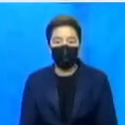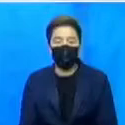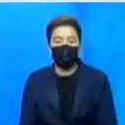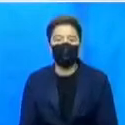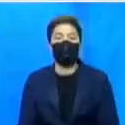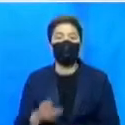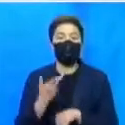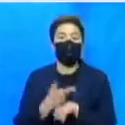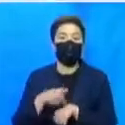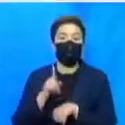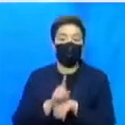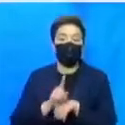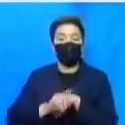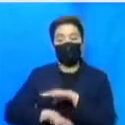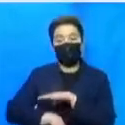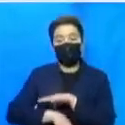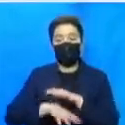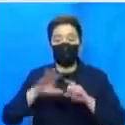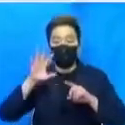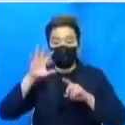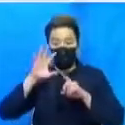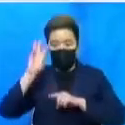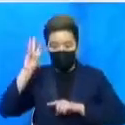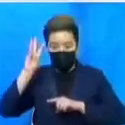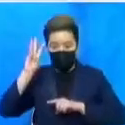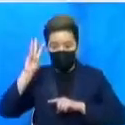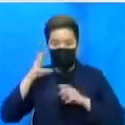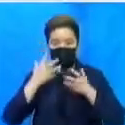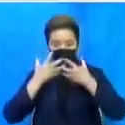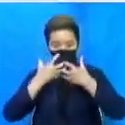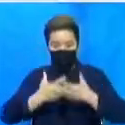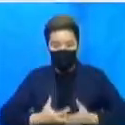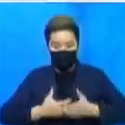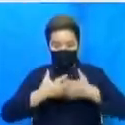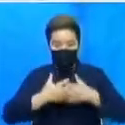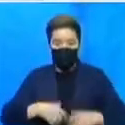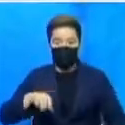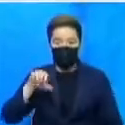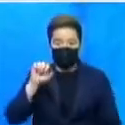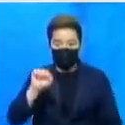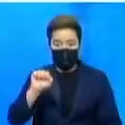ประธานกรรมการสุ่มจับลูกบอลลูกที่6ใช้กับเครื่องออกรางวัลหลักแสน